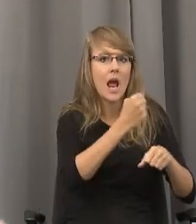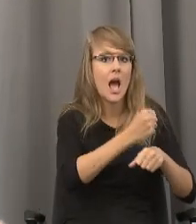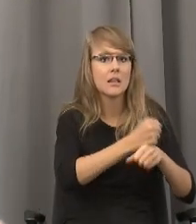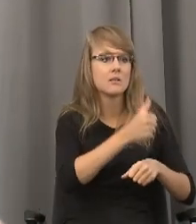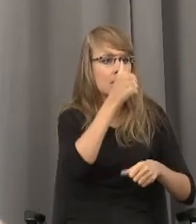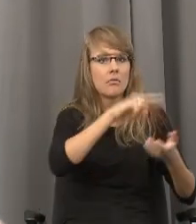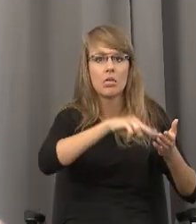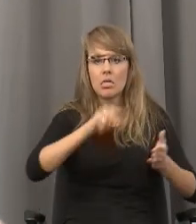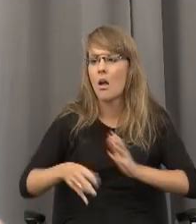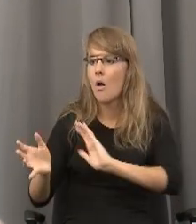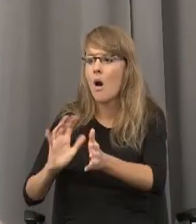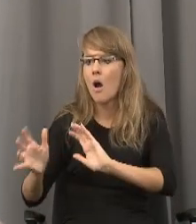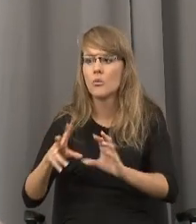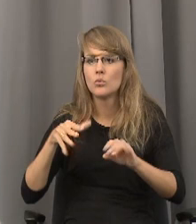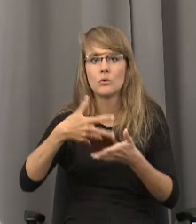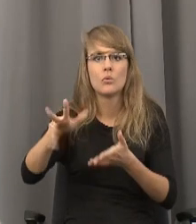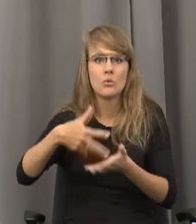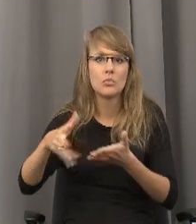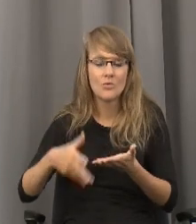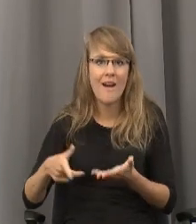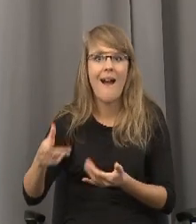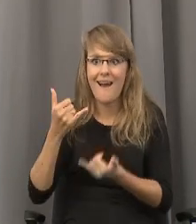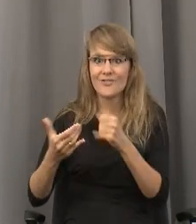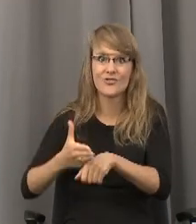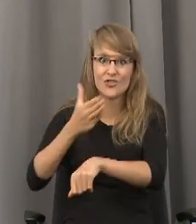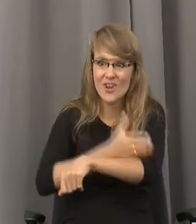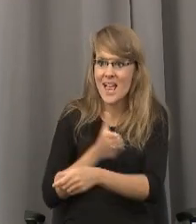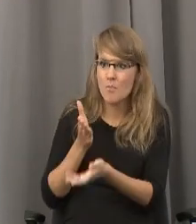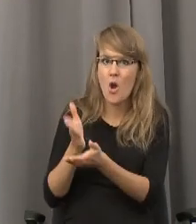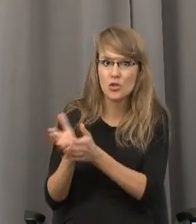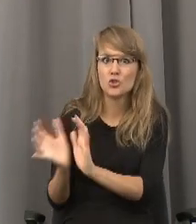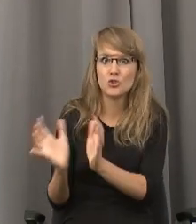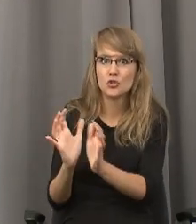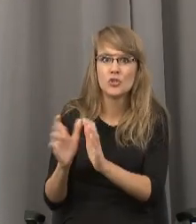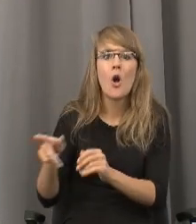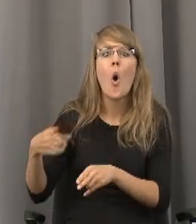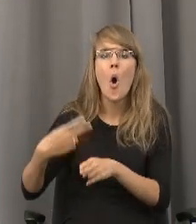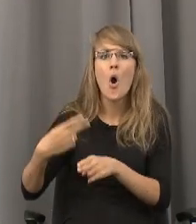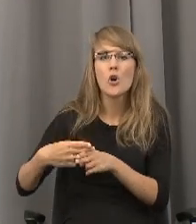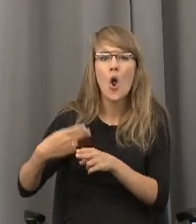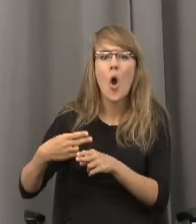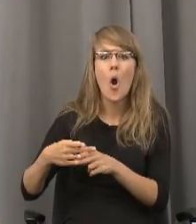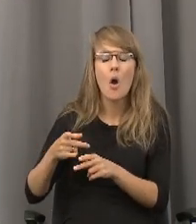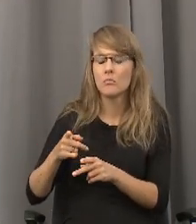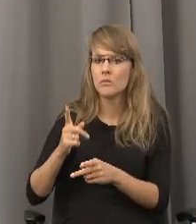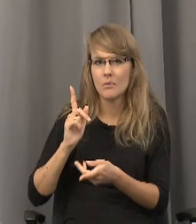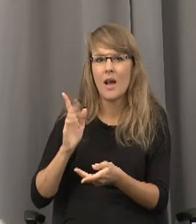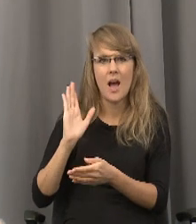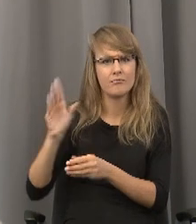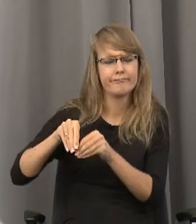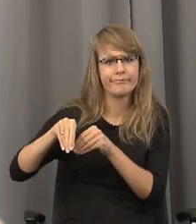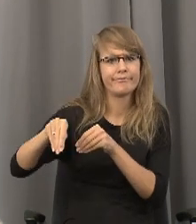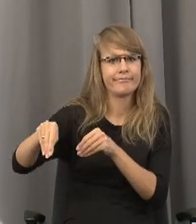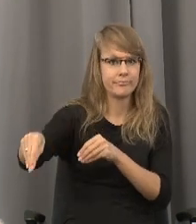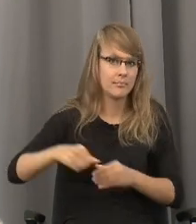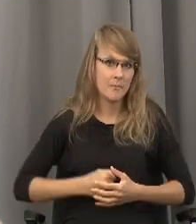takich kosztach i liczymy je tylko, przepraszam, tak prymitywnie w sensie kosztów ponoszonych na chorego, to jest absolutnie nieprawidłowy